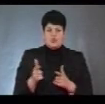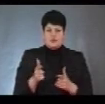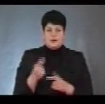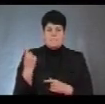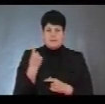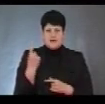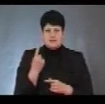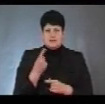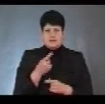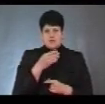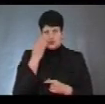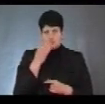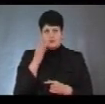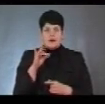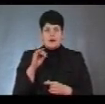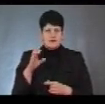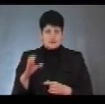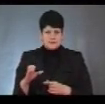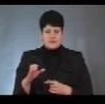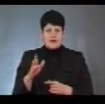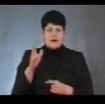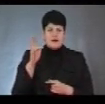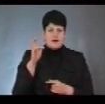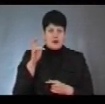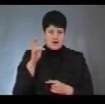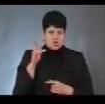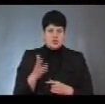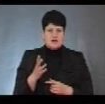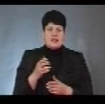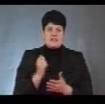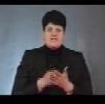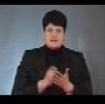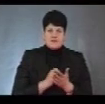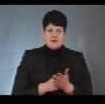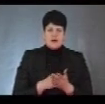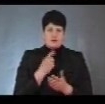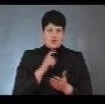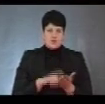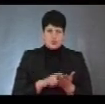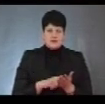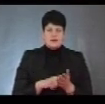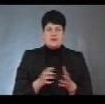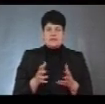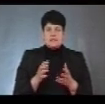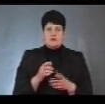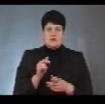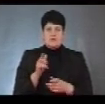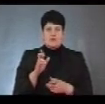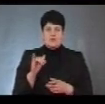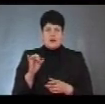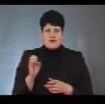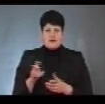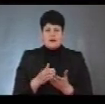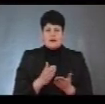першу страву – це суп рисовий, каша гречана і відбивна куряча, салат з бурячка,